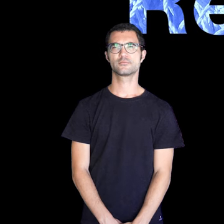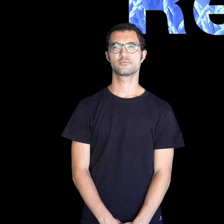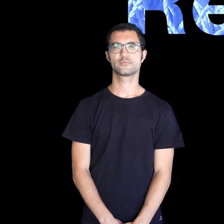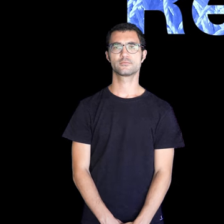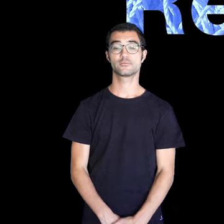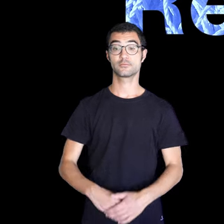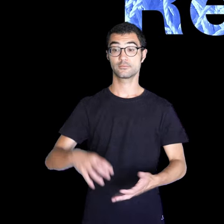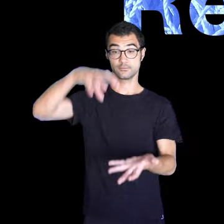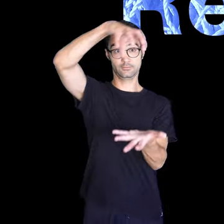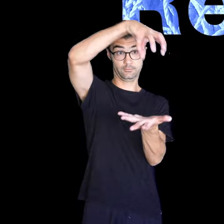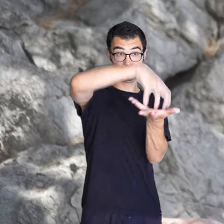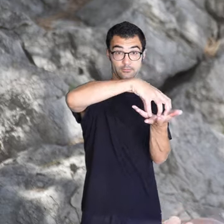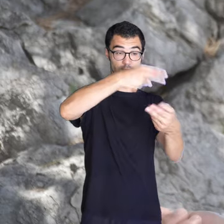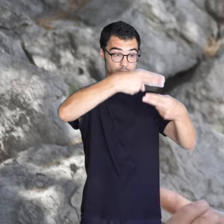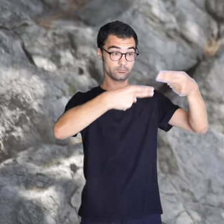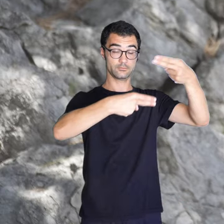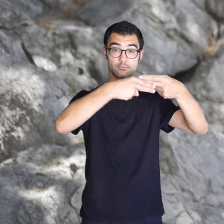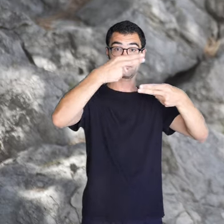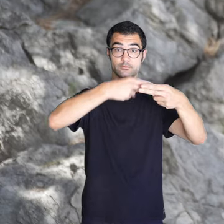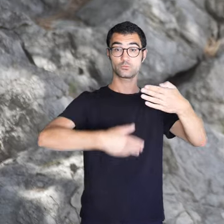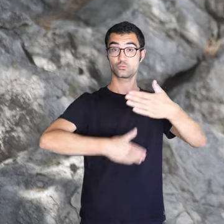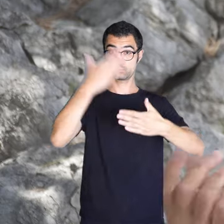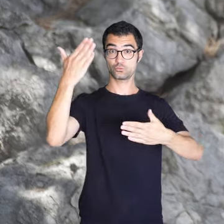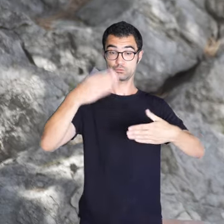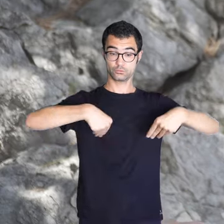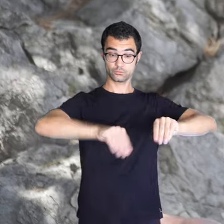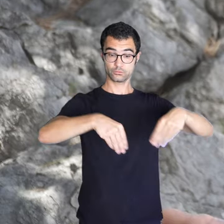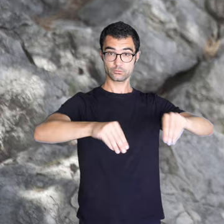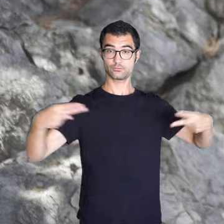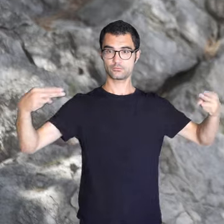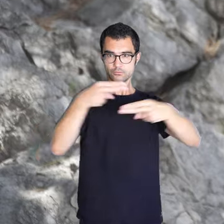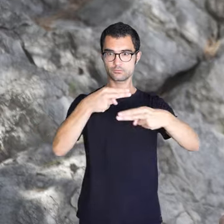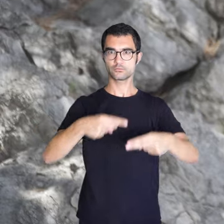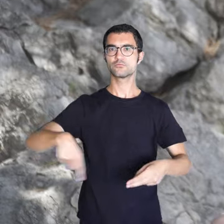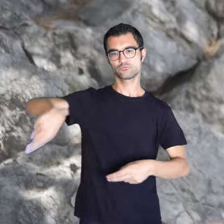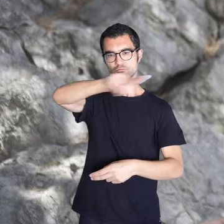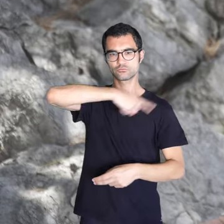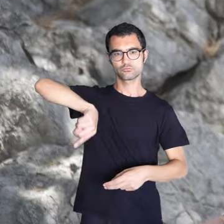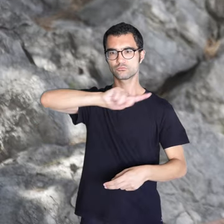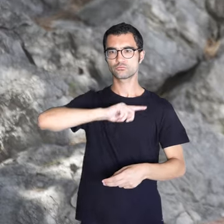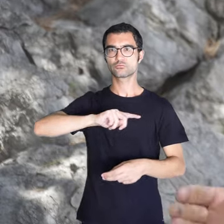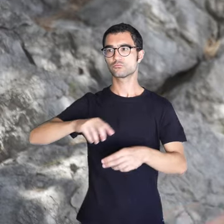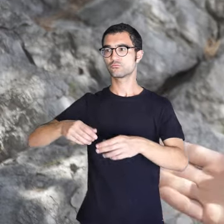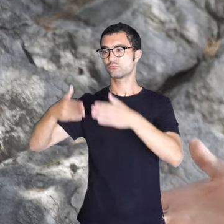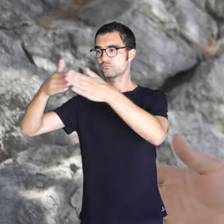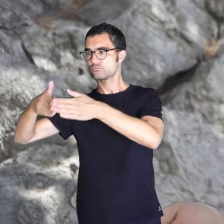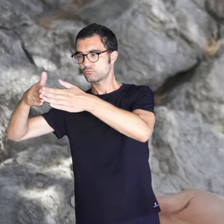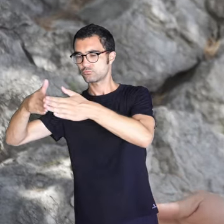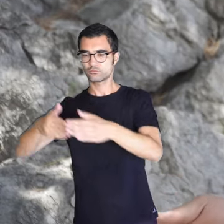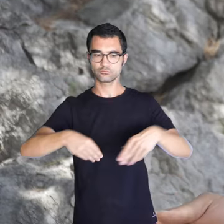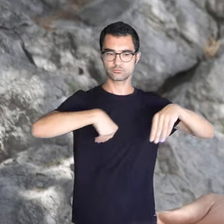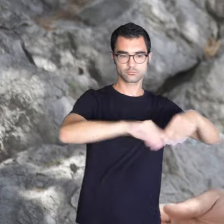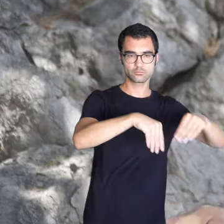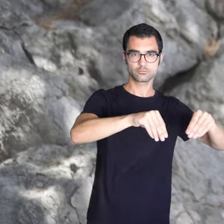D'ençà que se va fer la llotja nova, ha donat la possibilitat de vendre espai directament, sense passar per intermediaris. Això sí,